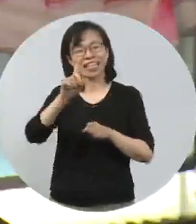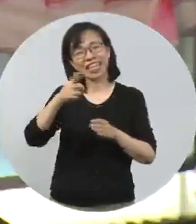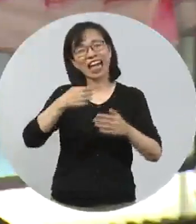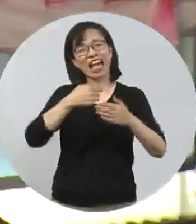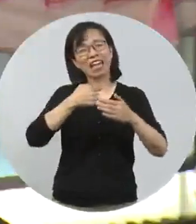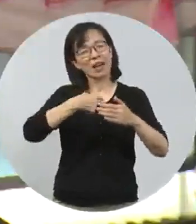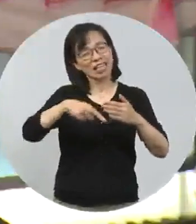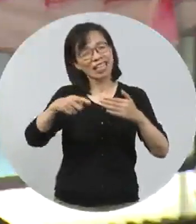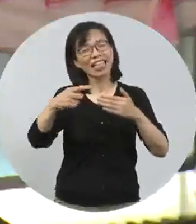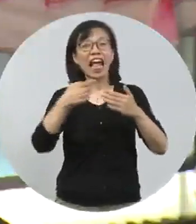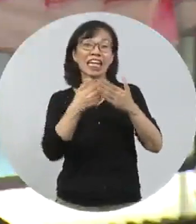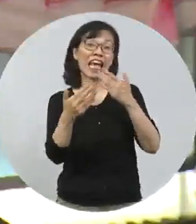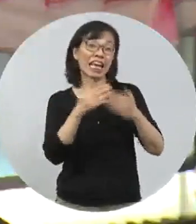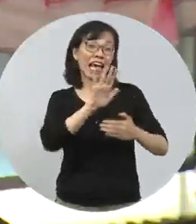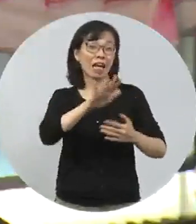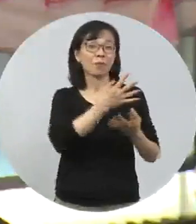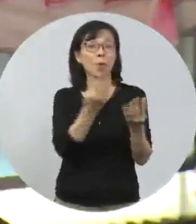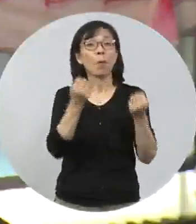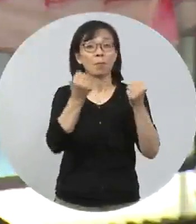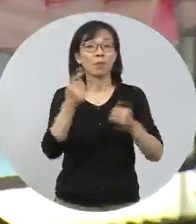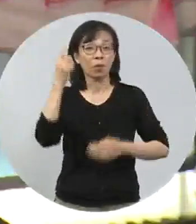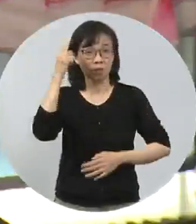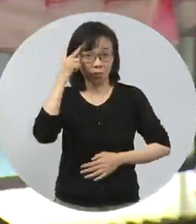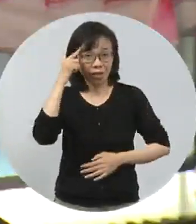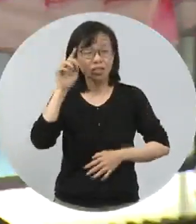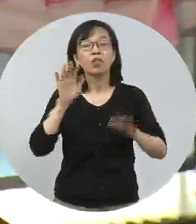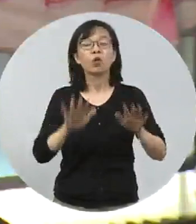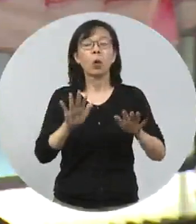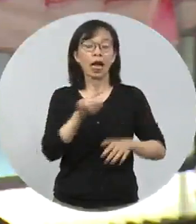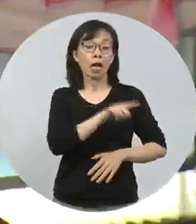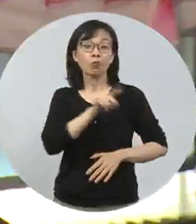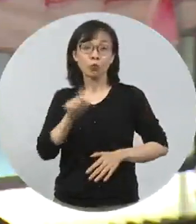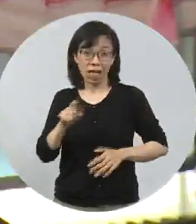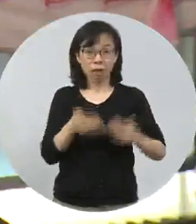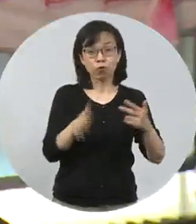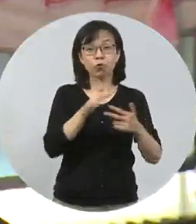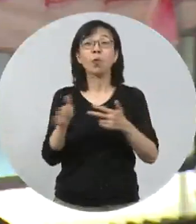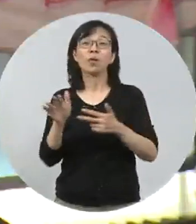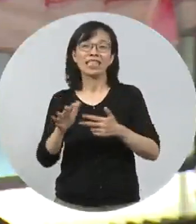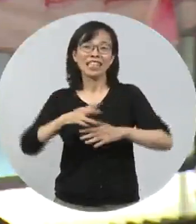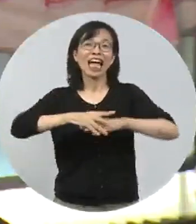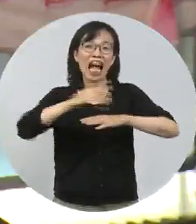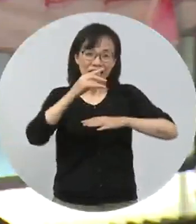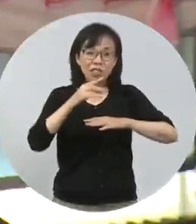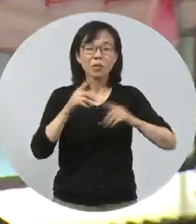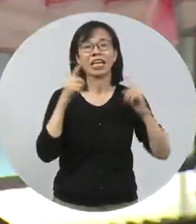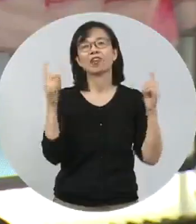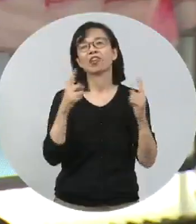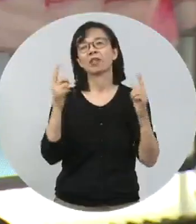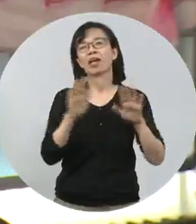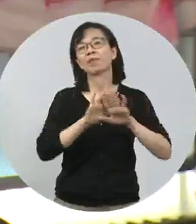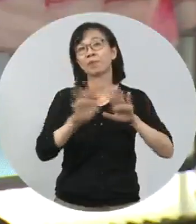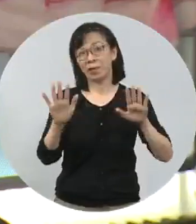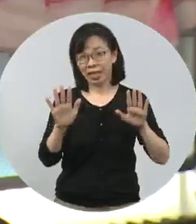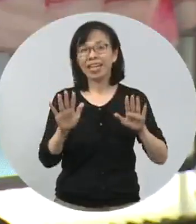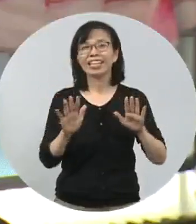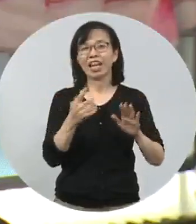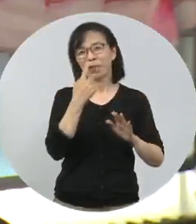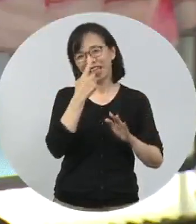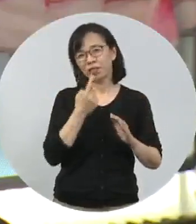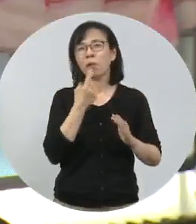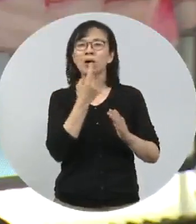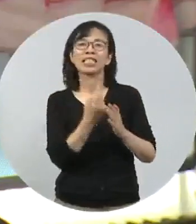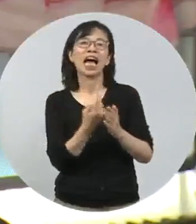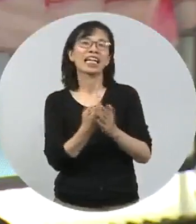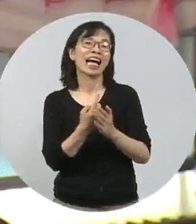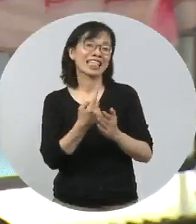という方も多いのではないでしょうか。今回はこの2つの施設で初めてのイベントが行われるということなので、私も参